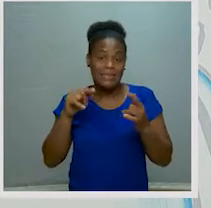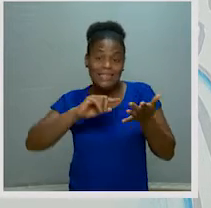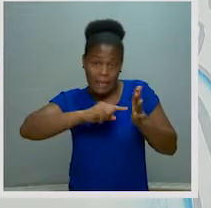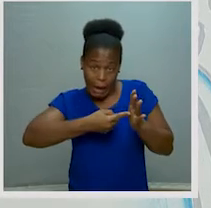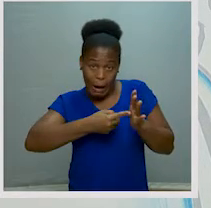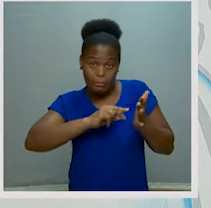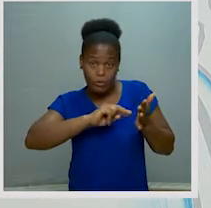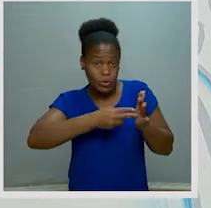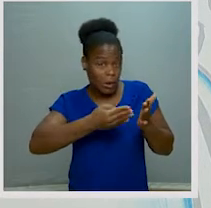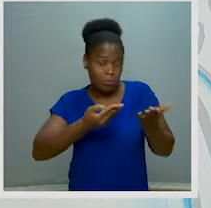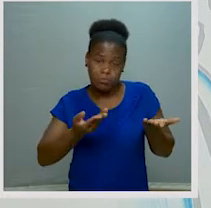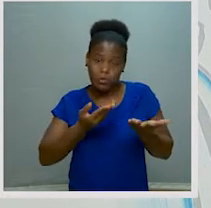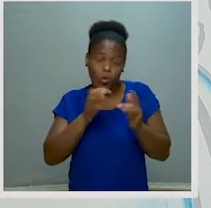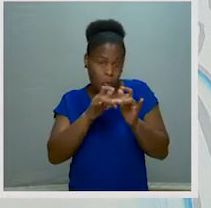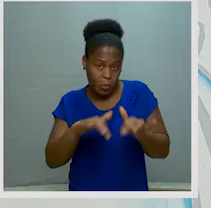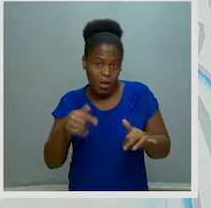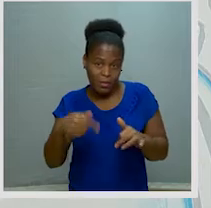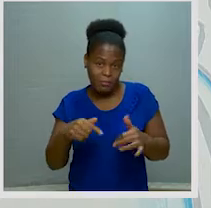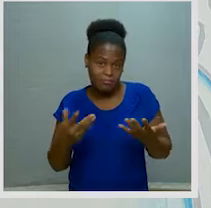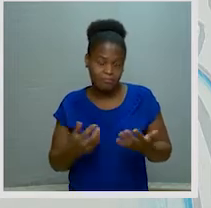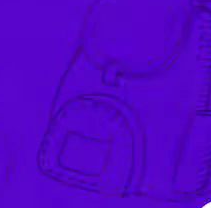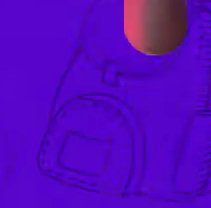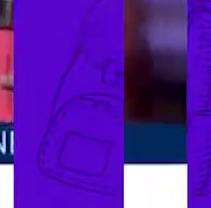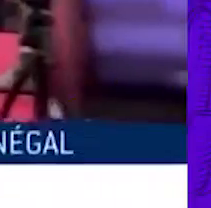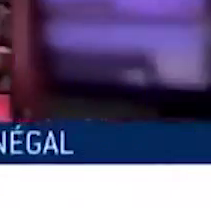sur le reportage?